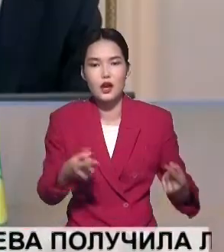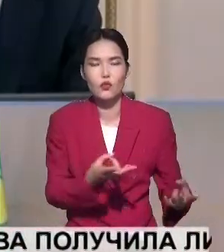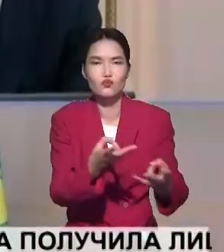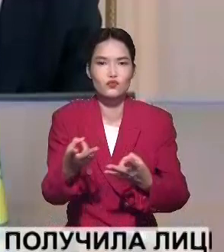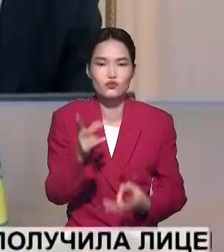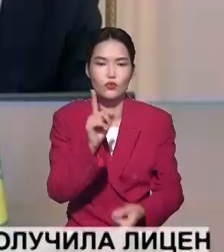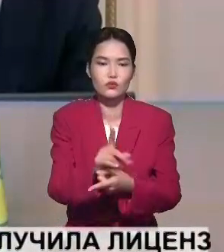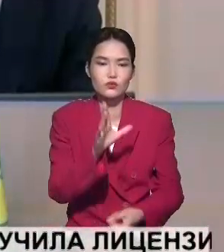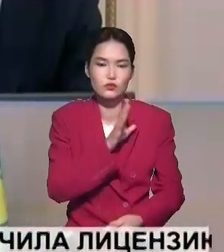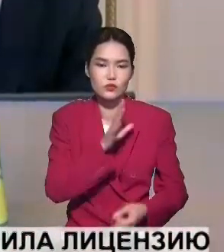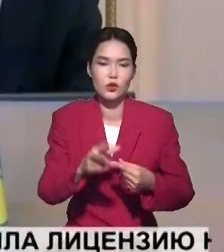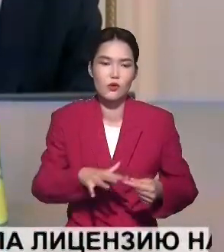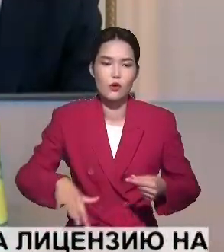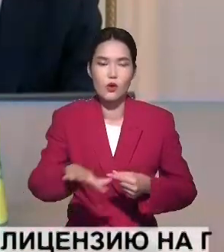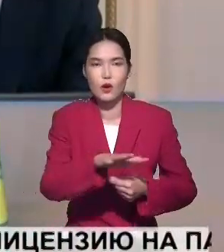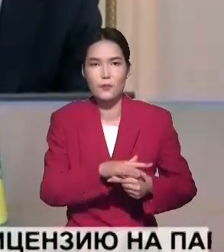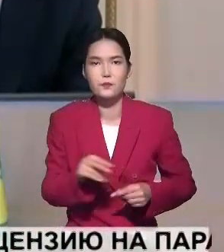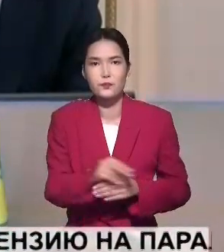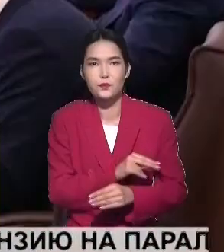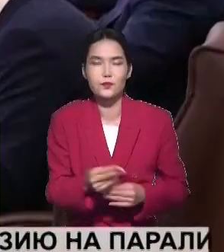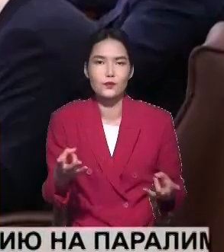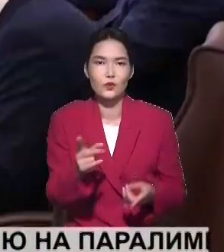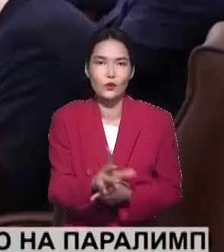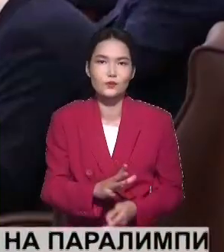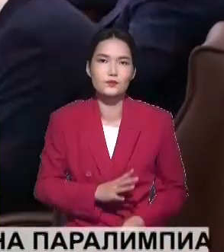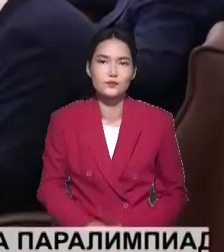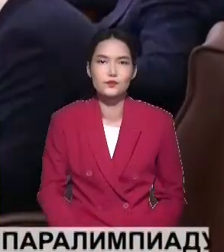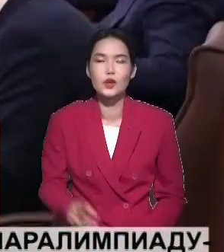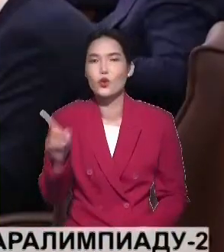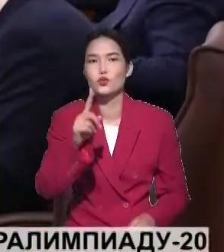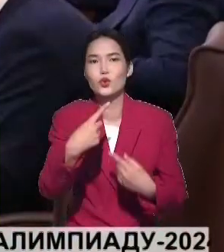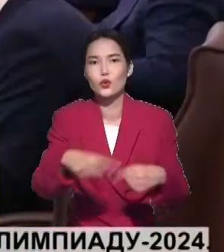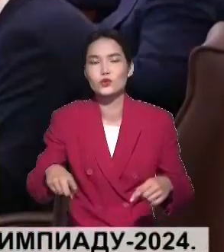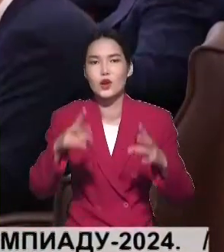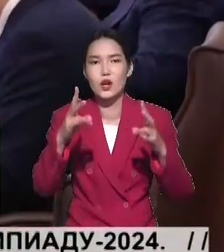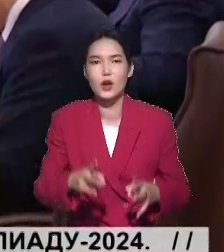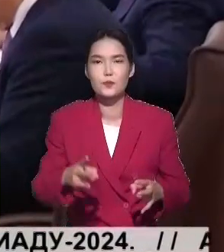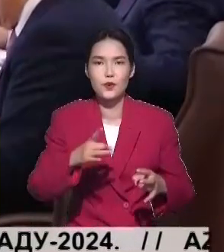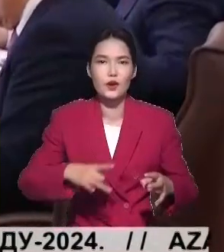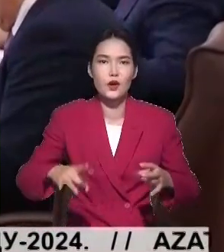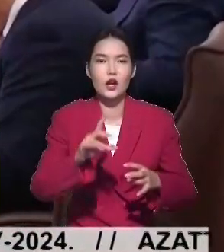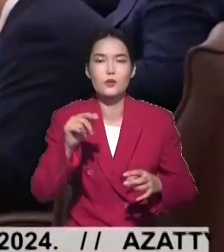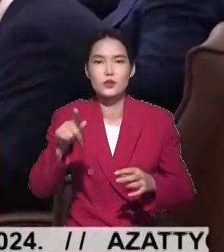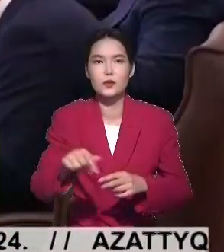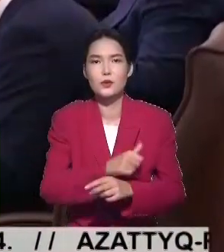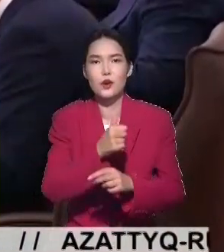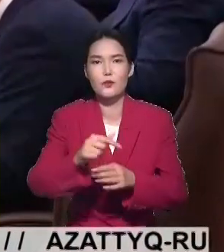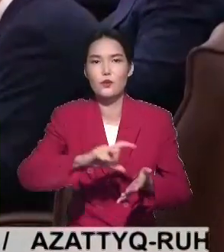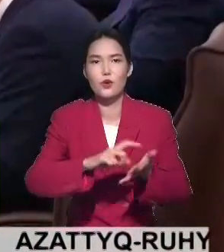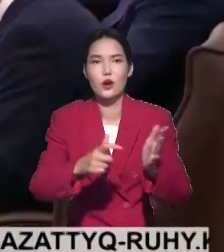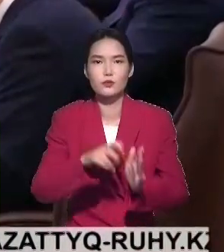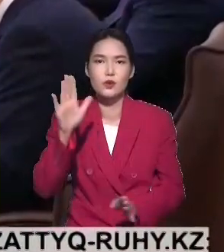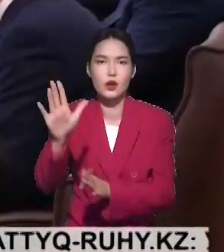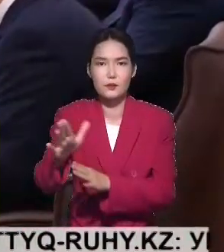без электричества. Надо ускорять ремонтные работы. Что касается других пострадавших регионов, то там глава Кабмина